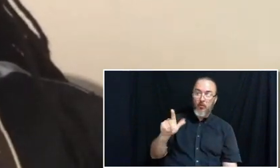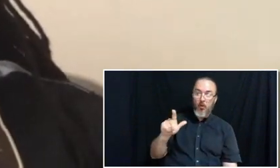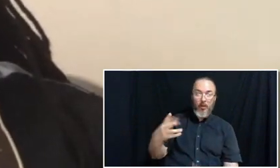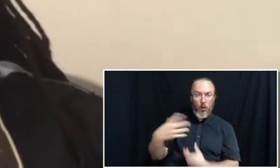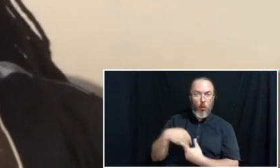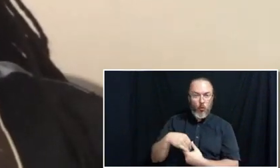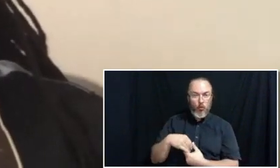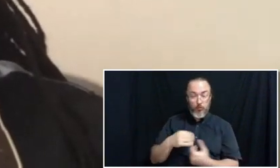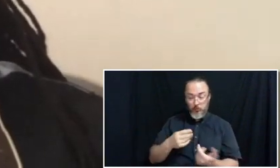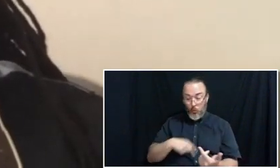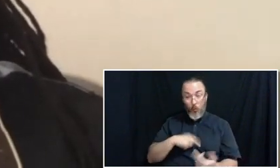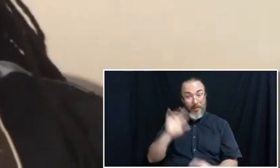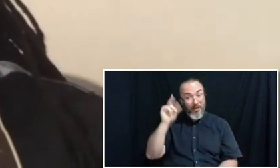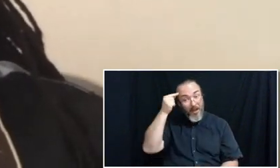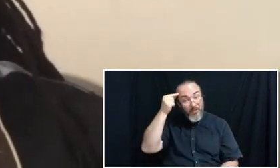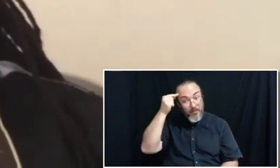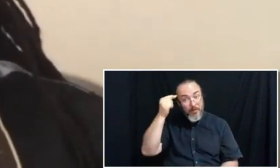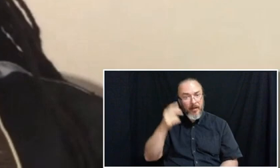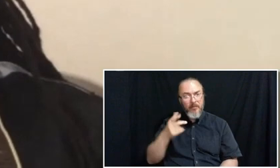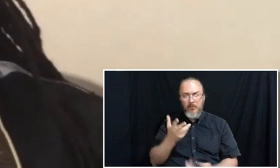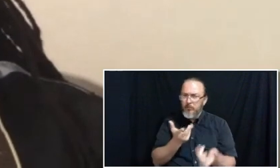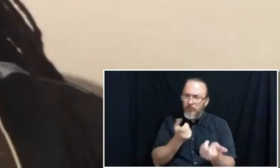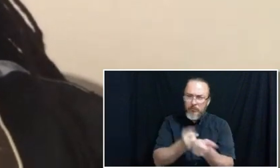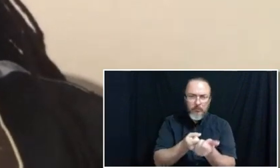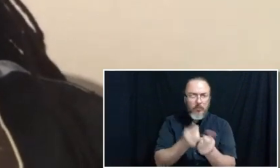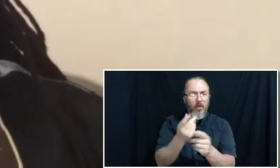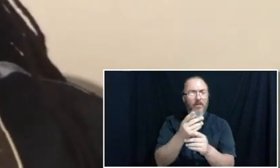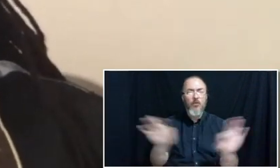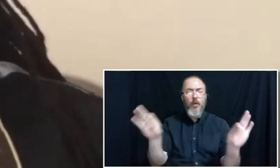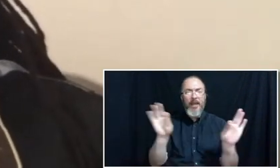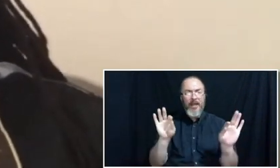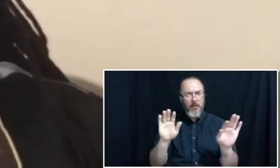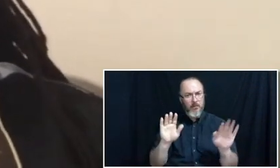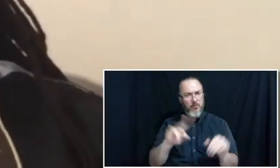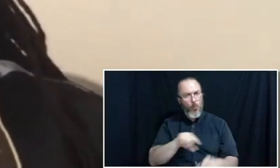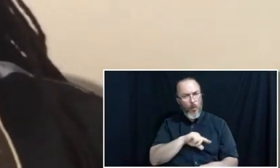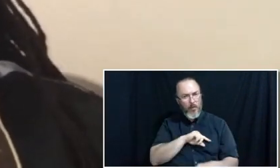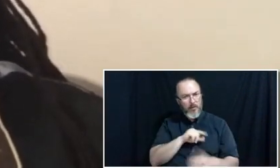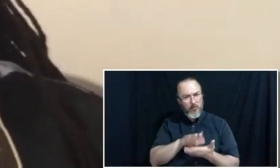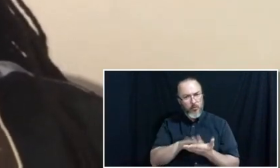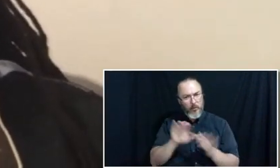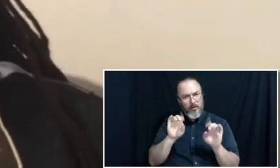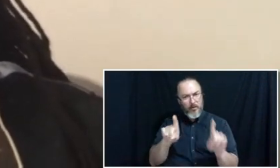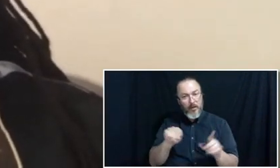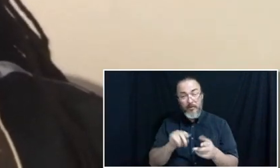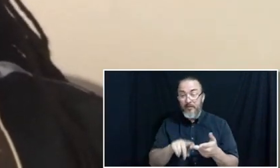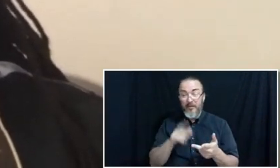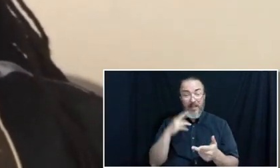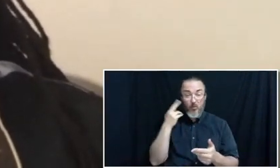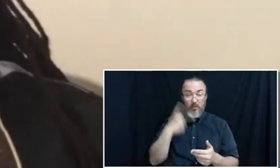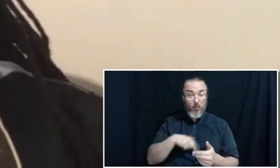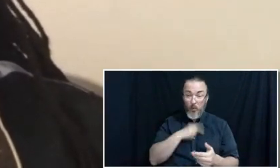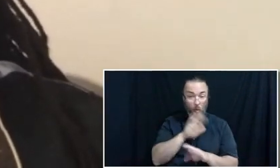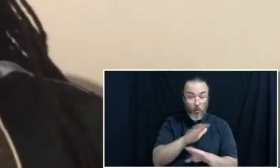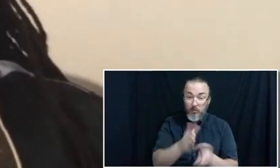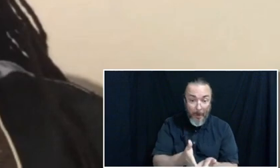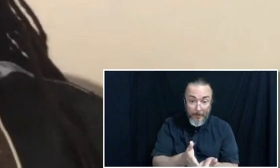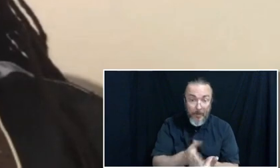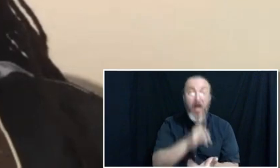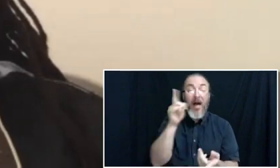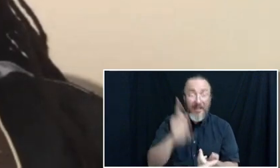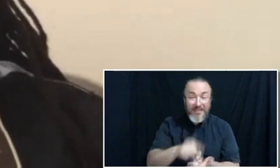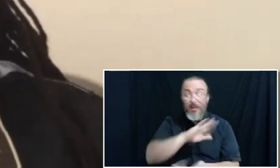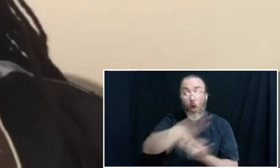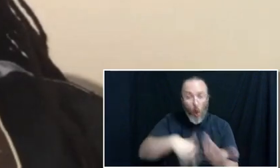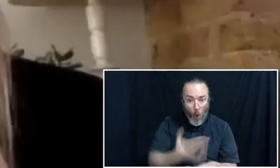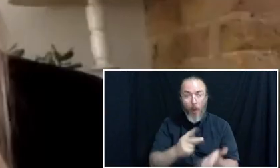à l'inclusion radicale. Le gouvernement est favorable à l'égalité, à l'équité, et nous allons